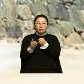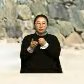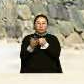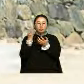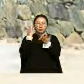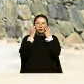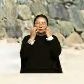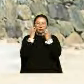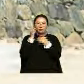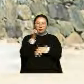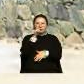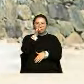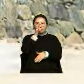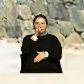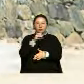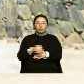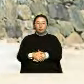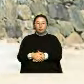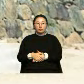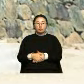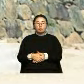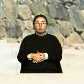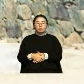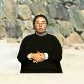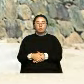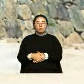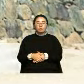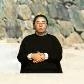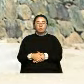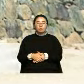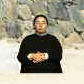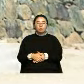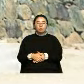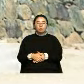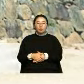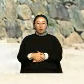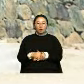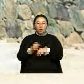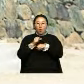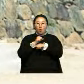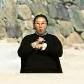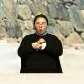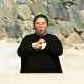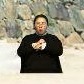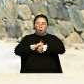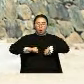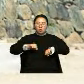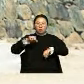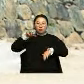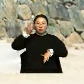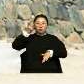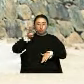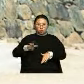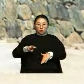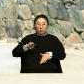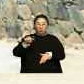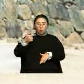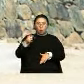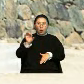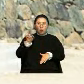좀 혼선이 있었는데요. 코로나19요? 그렇습니다. 최근에 광주광역시에서 그런 문제가 있었거든요.